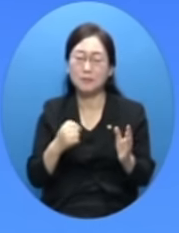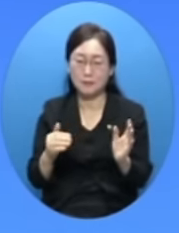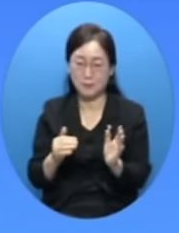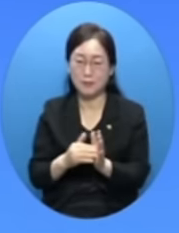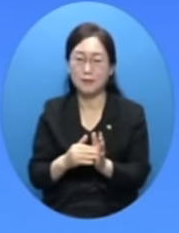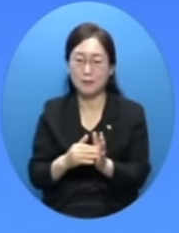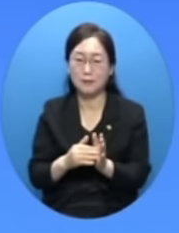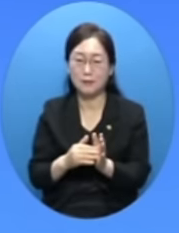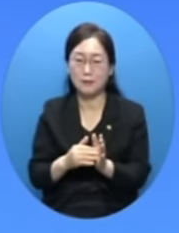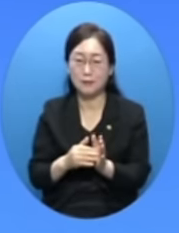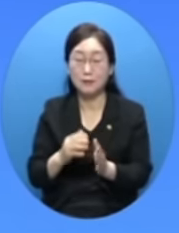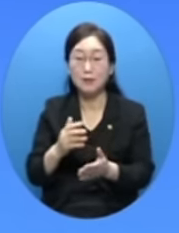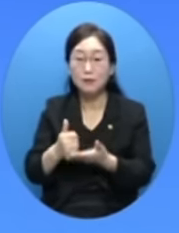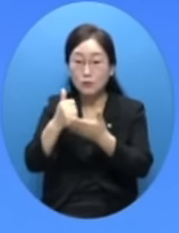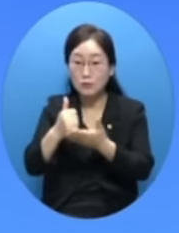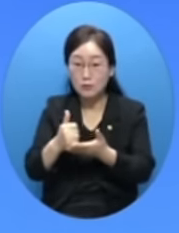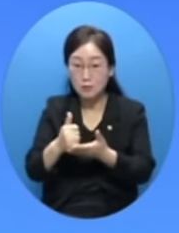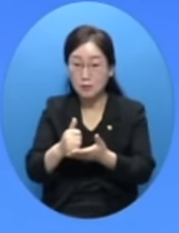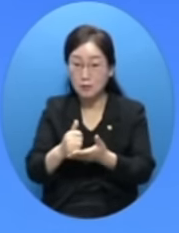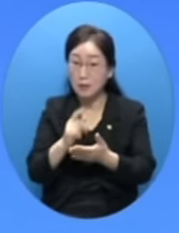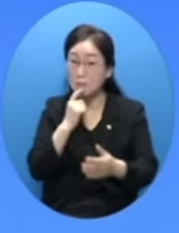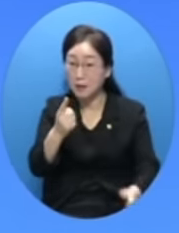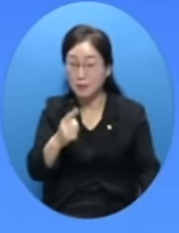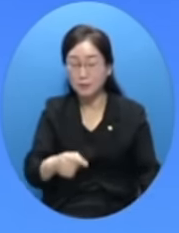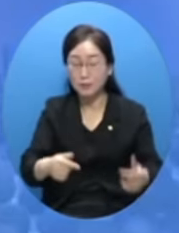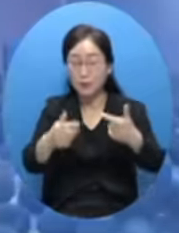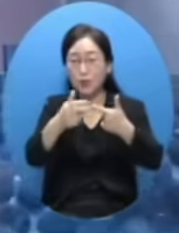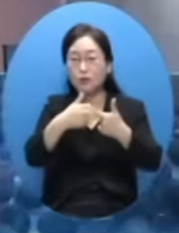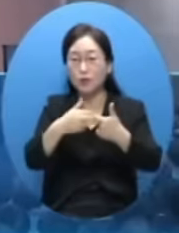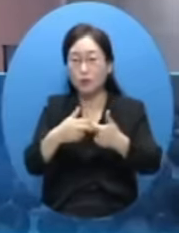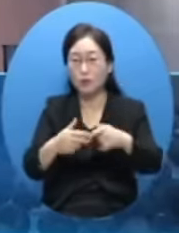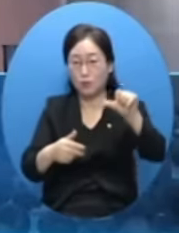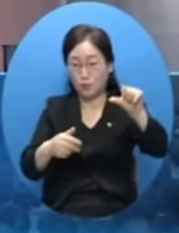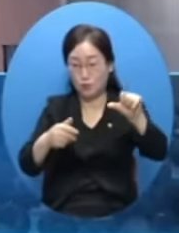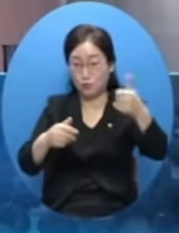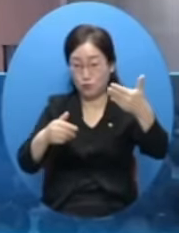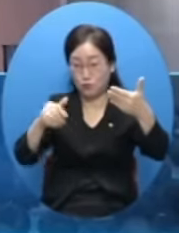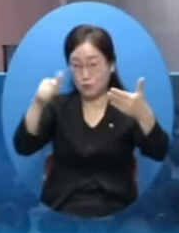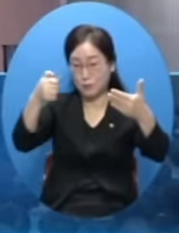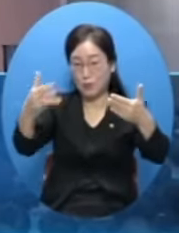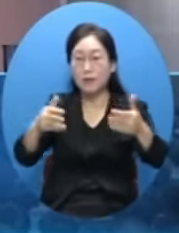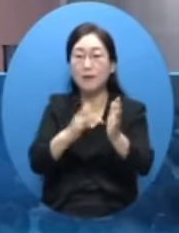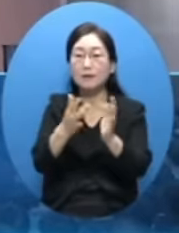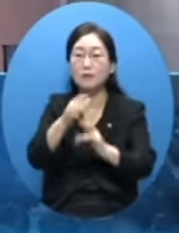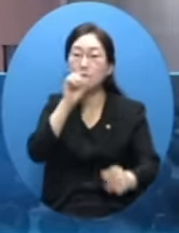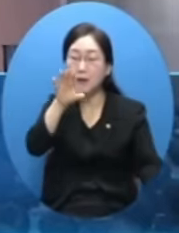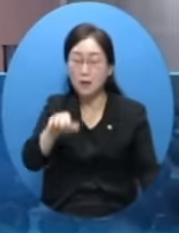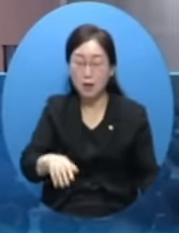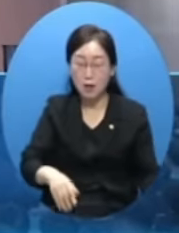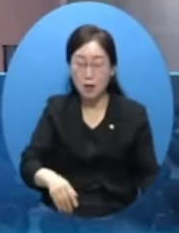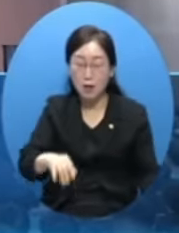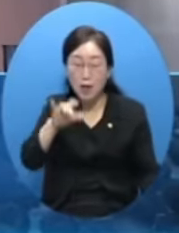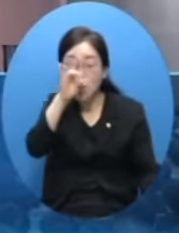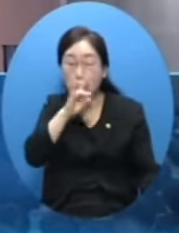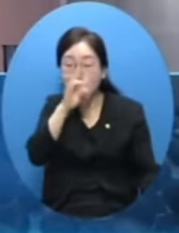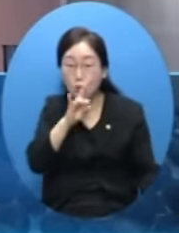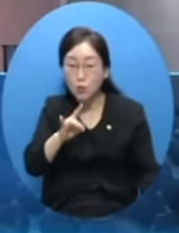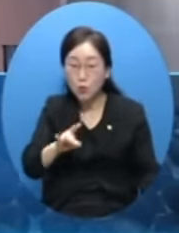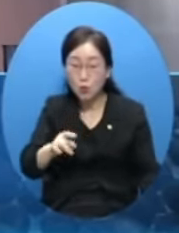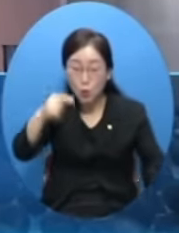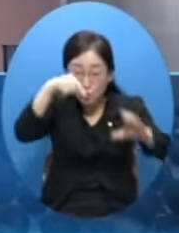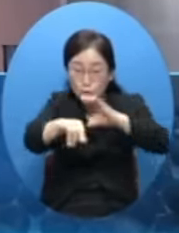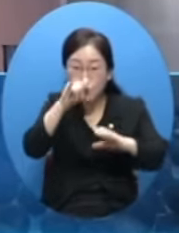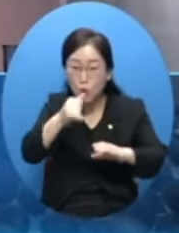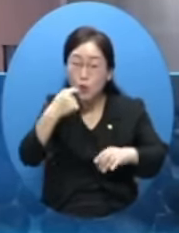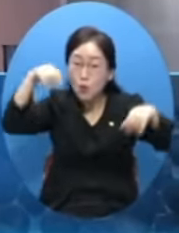있습니다. 주님 한번 이렇게 말씀하셨습니다. 누가복음 9장 58절에 보니까 예수께서 이르시되 여우도 굴이 있고